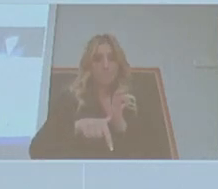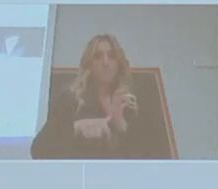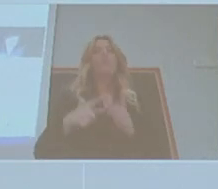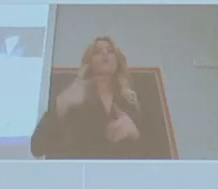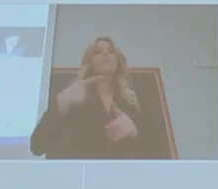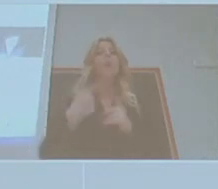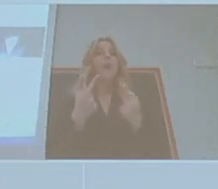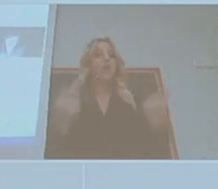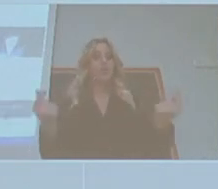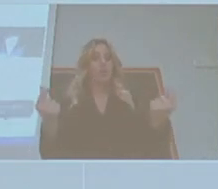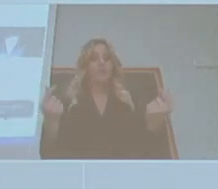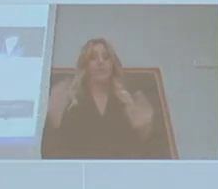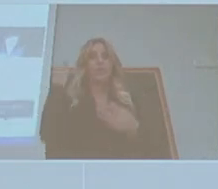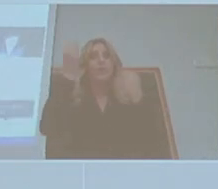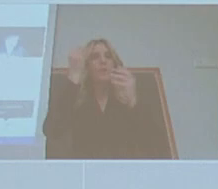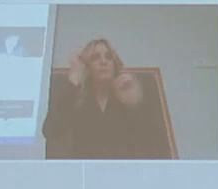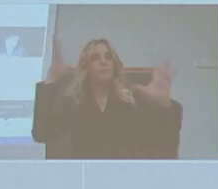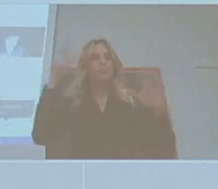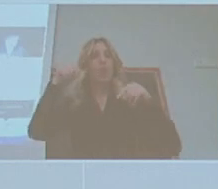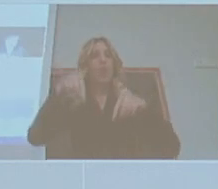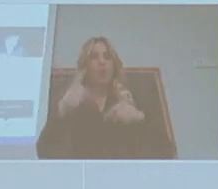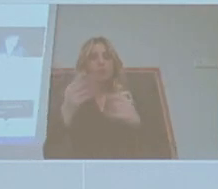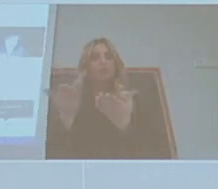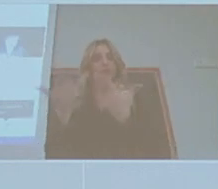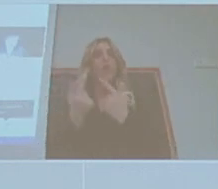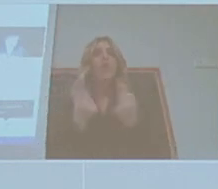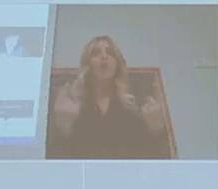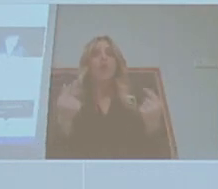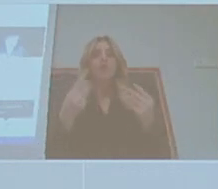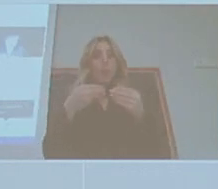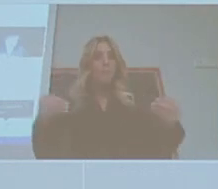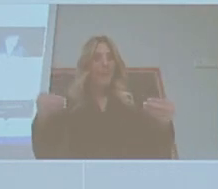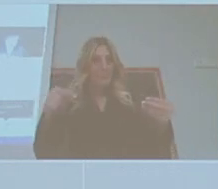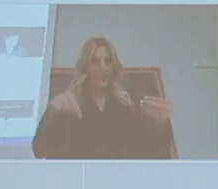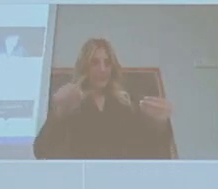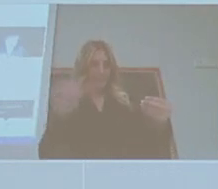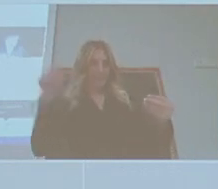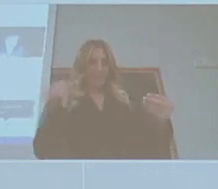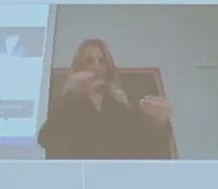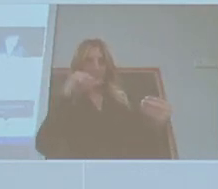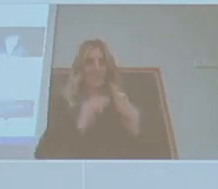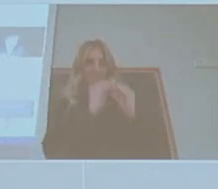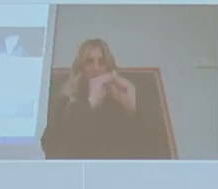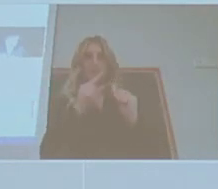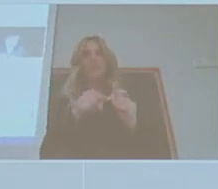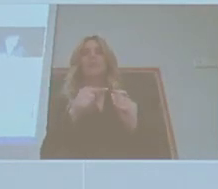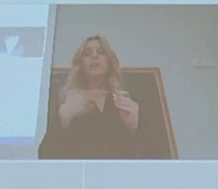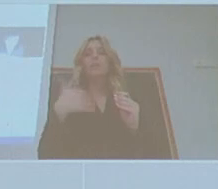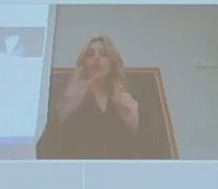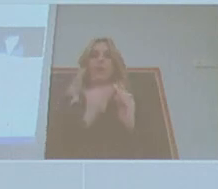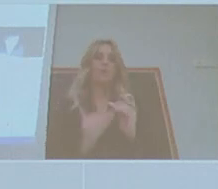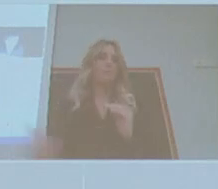economico. Pensiamo oggi che il costo delle materie prime ha avuto dei sobbalzi in